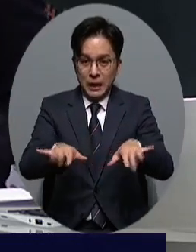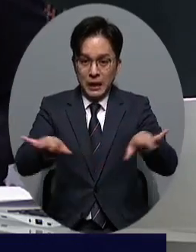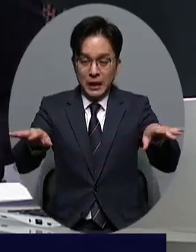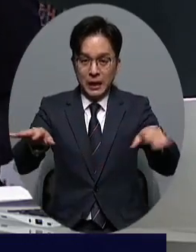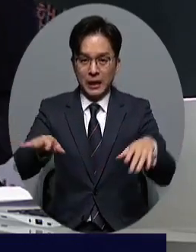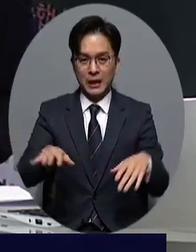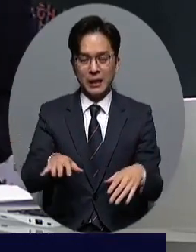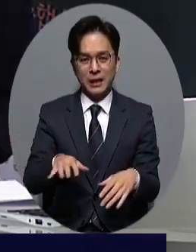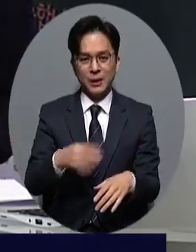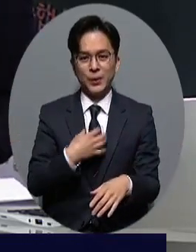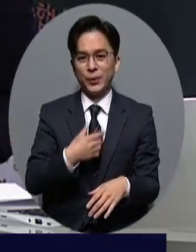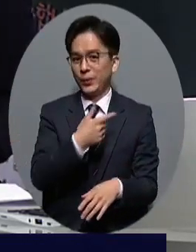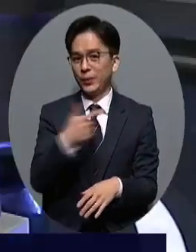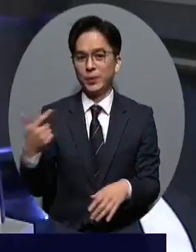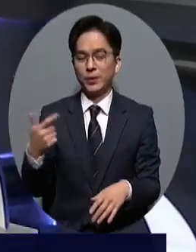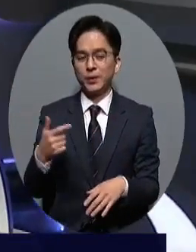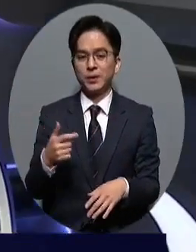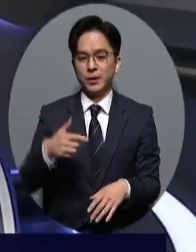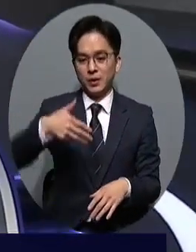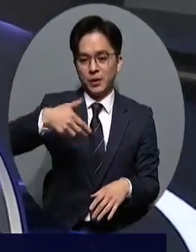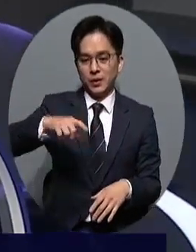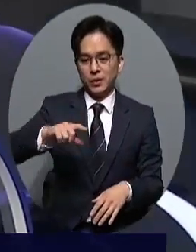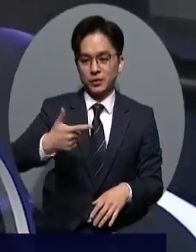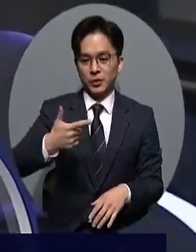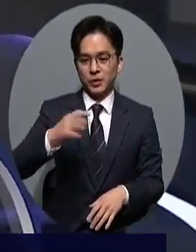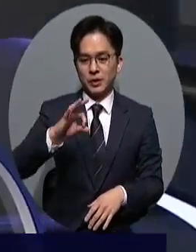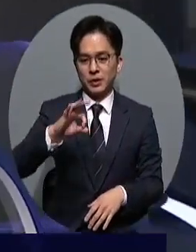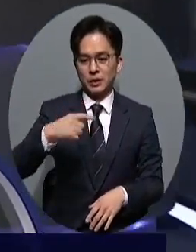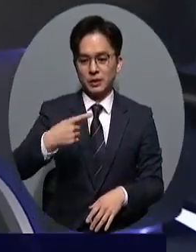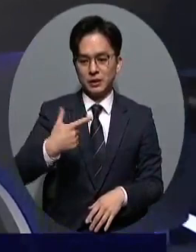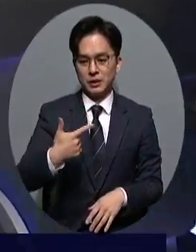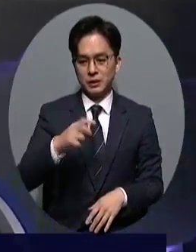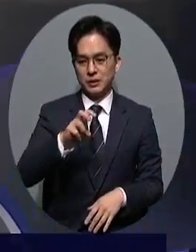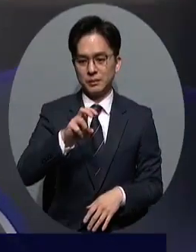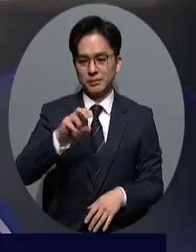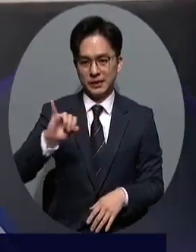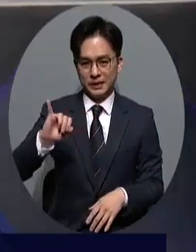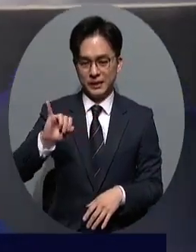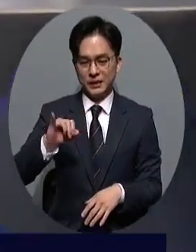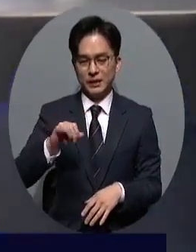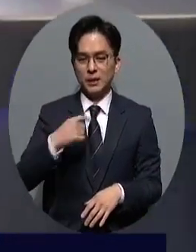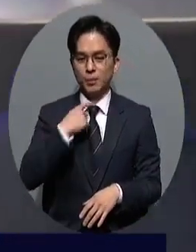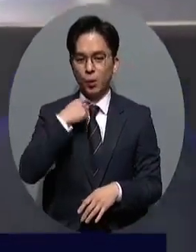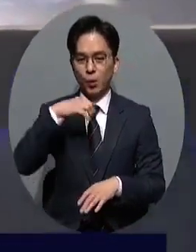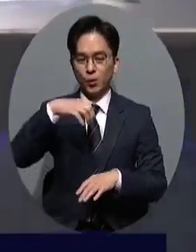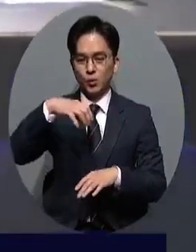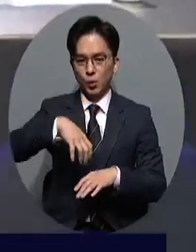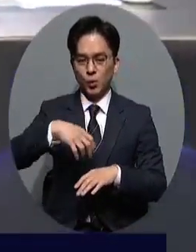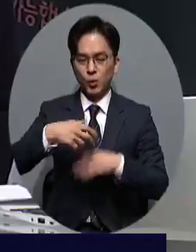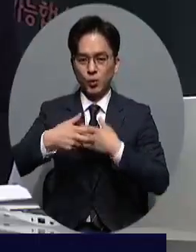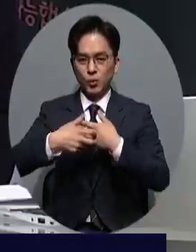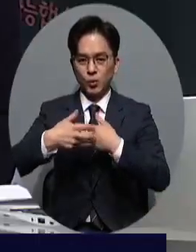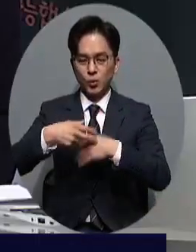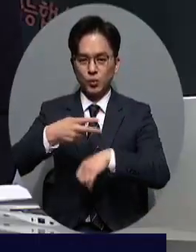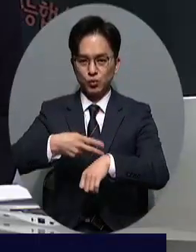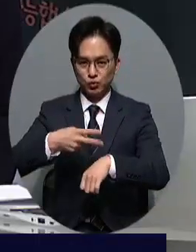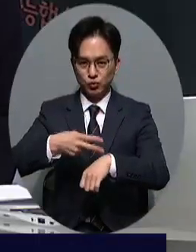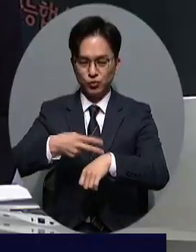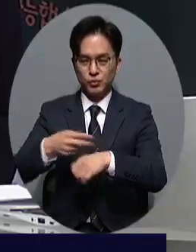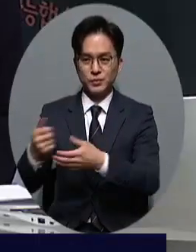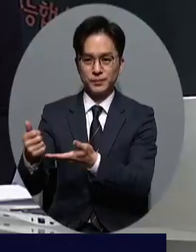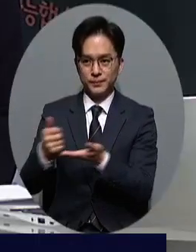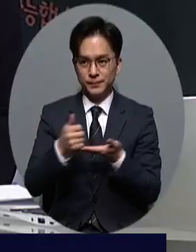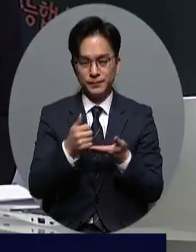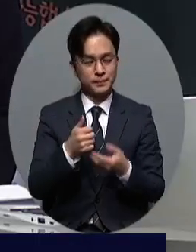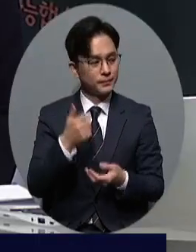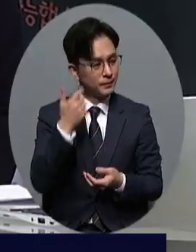이대목동병원 호흡기내과 교수와 함께 자세한 이야기 나눠보도록 하겠습니다. 안녕하세요. 안녕하세요. 안녕하십니까. 자, 이 독감이 유행이라 아까 저희가 이제 앞서서 이제 영상을